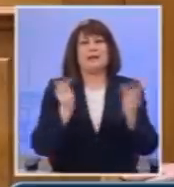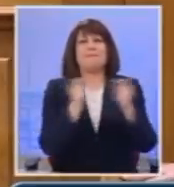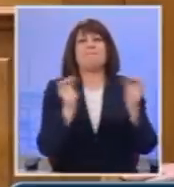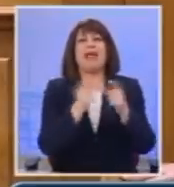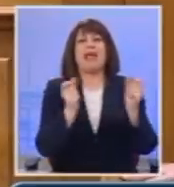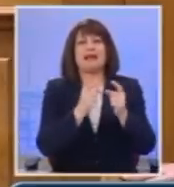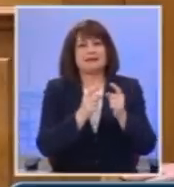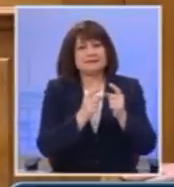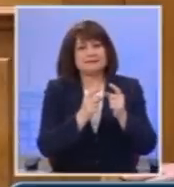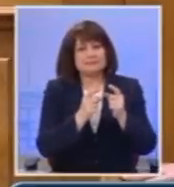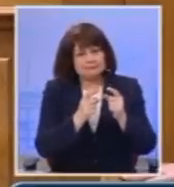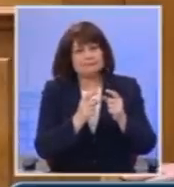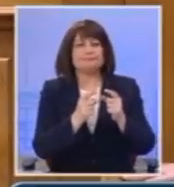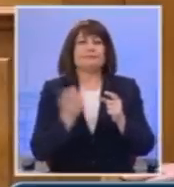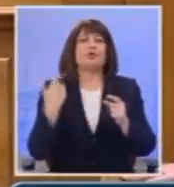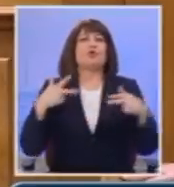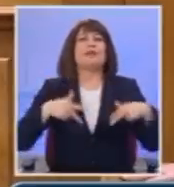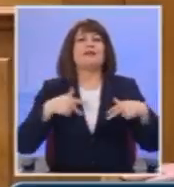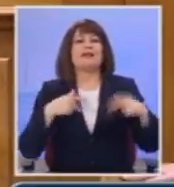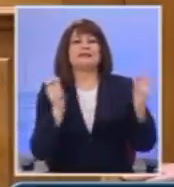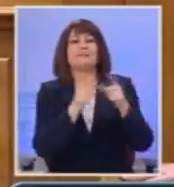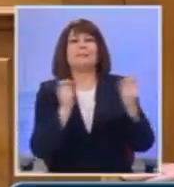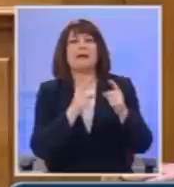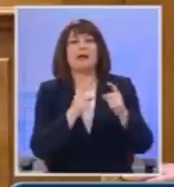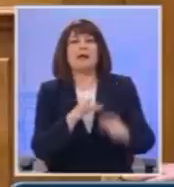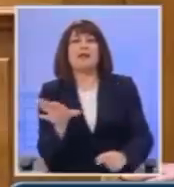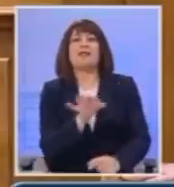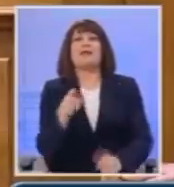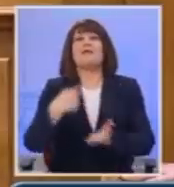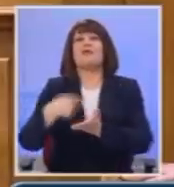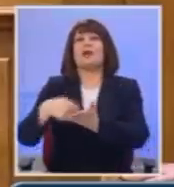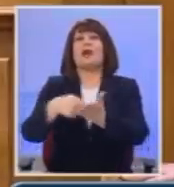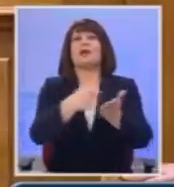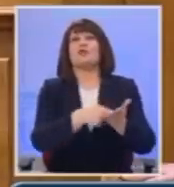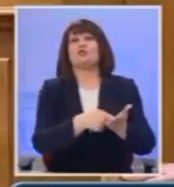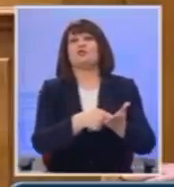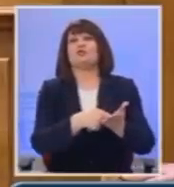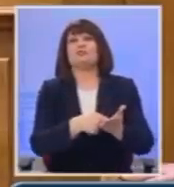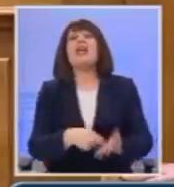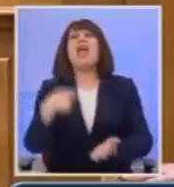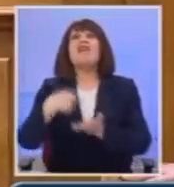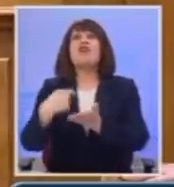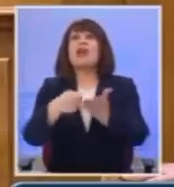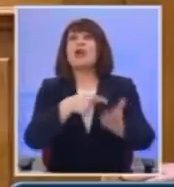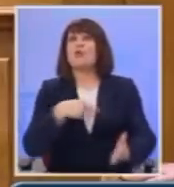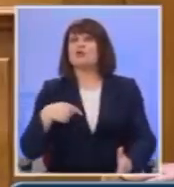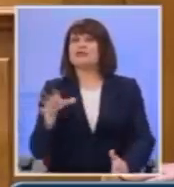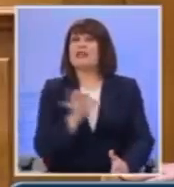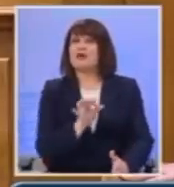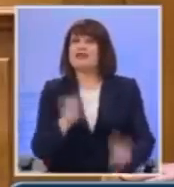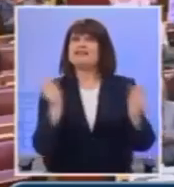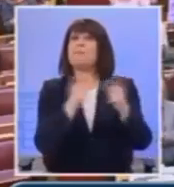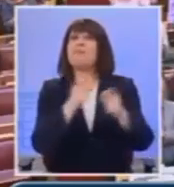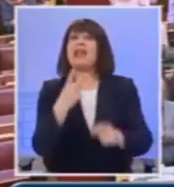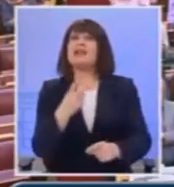των κομματικών στελεχών της προηγούμενης κυβέρνησης για να διορίζει εφοριακούς. Εφοριακούς να διορίζει. Και είναι στις τάξεις